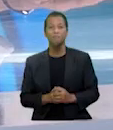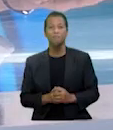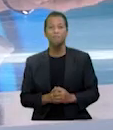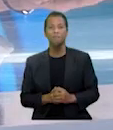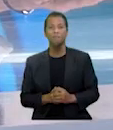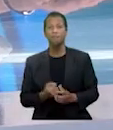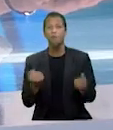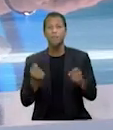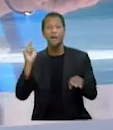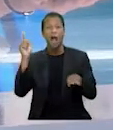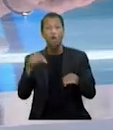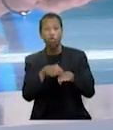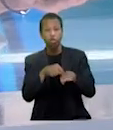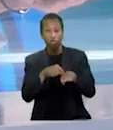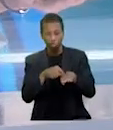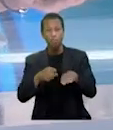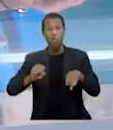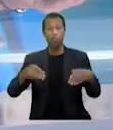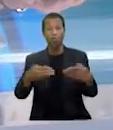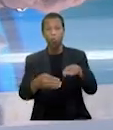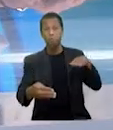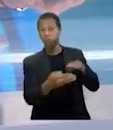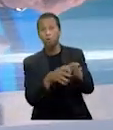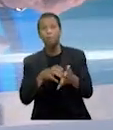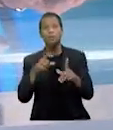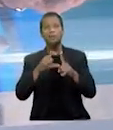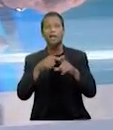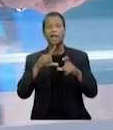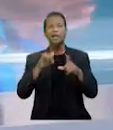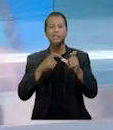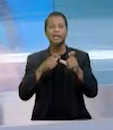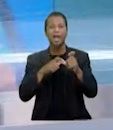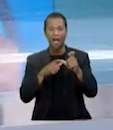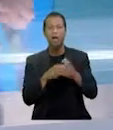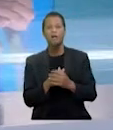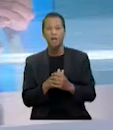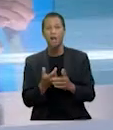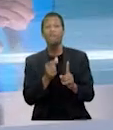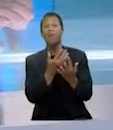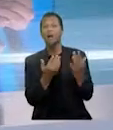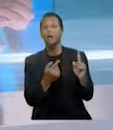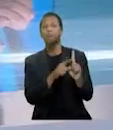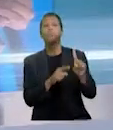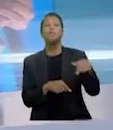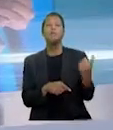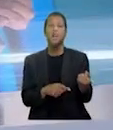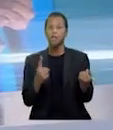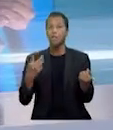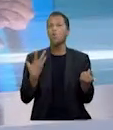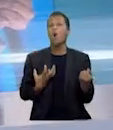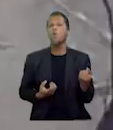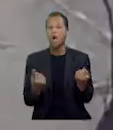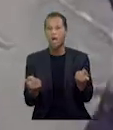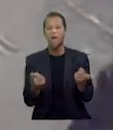sebuah mobil angkutan kota menabrak sejumlah sepeda motor di Kabupaten Deli Serdang Sumatera Utara akibatnya Seorang warga tewas dan satu lainnya